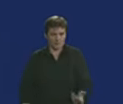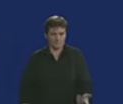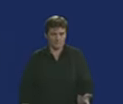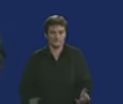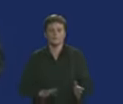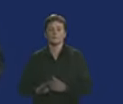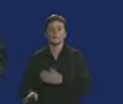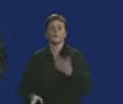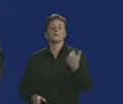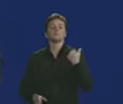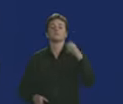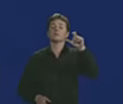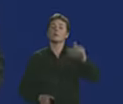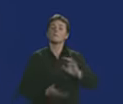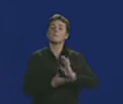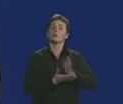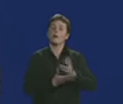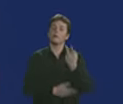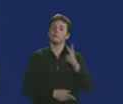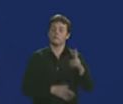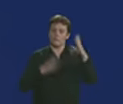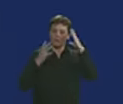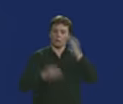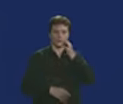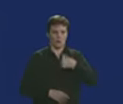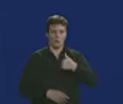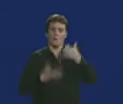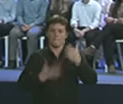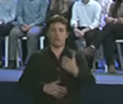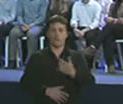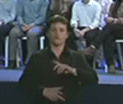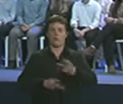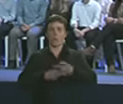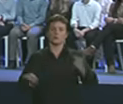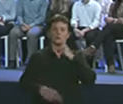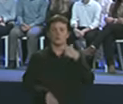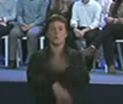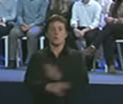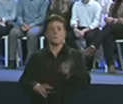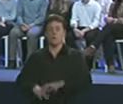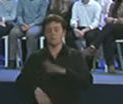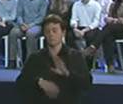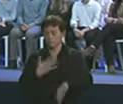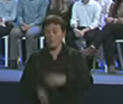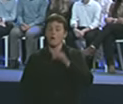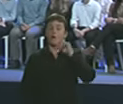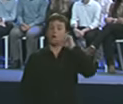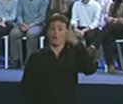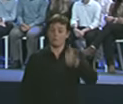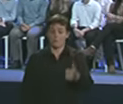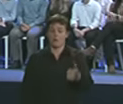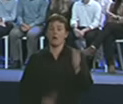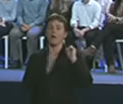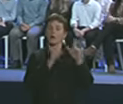jour, le porte-parole de M. Hollande dit « Je suis pour l'euthanasie ». Le lendemain, dans une